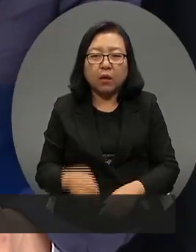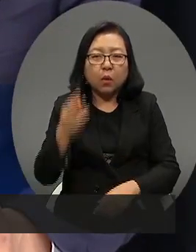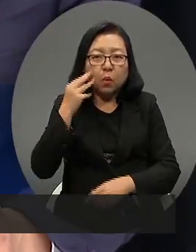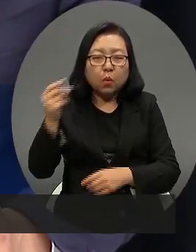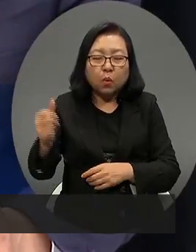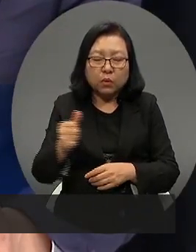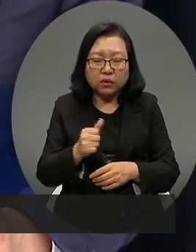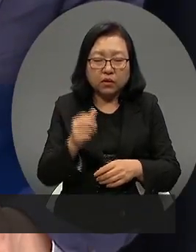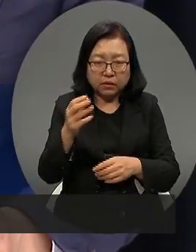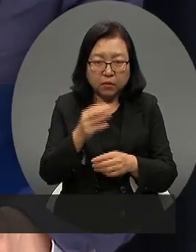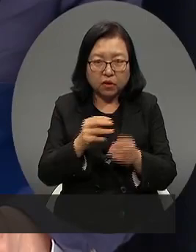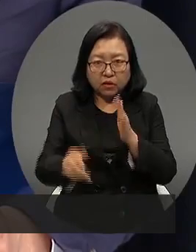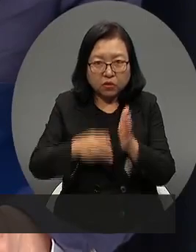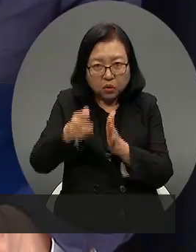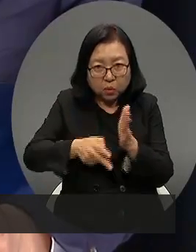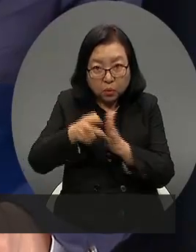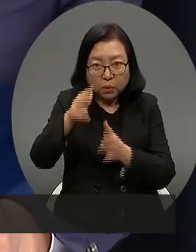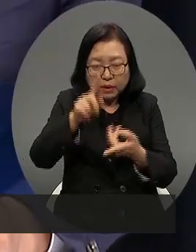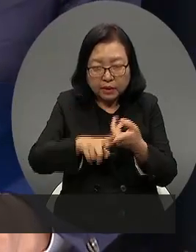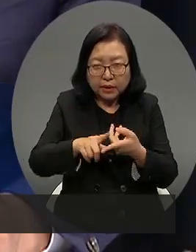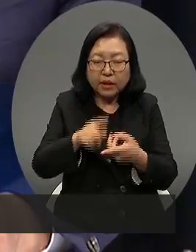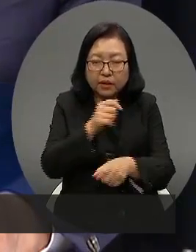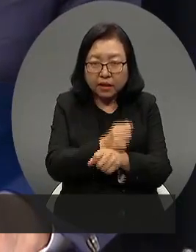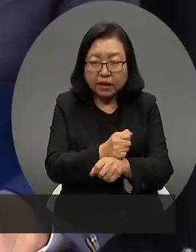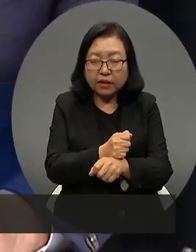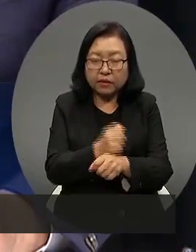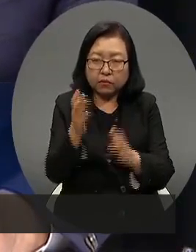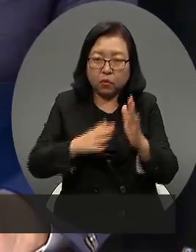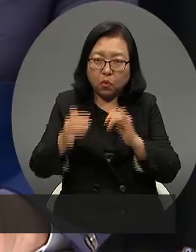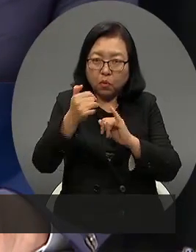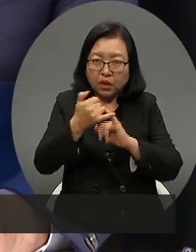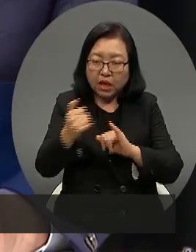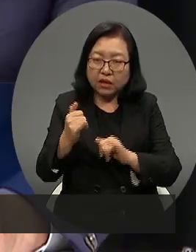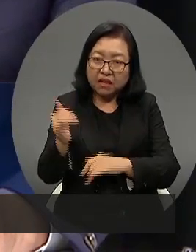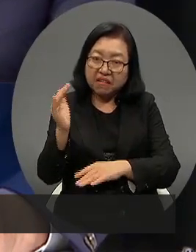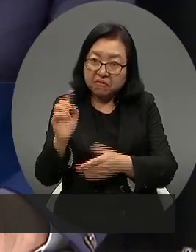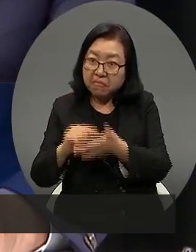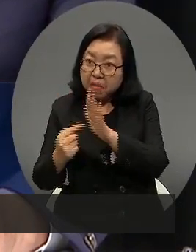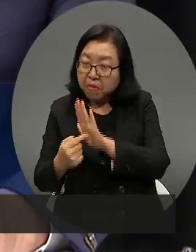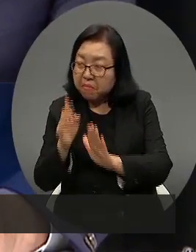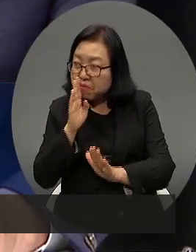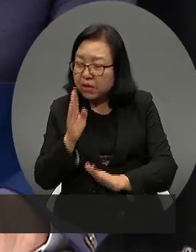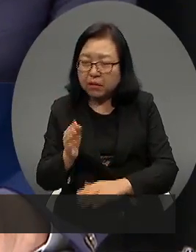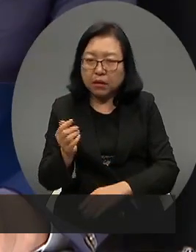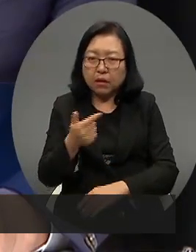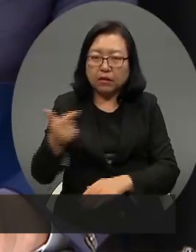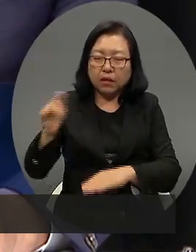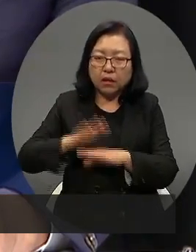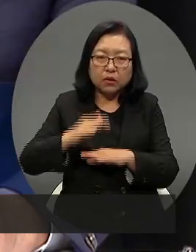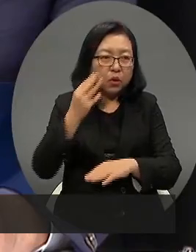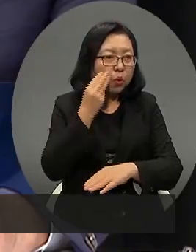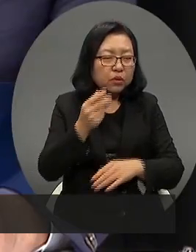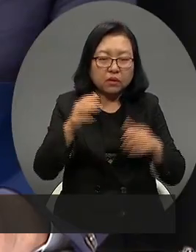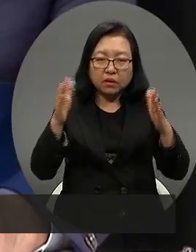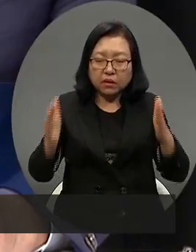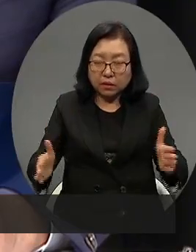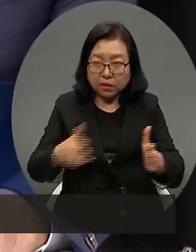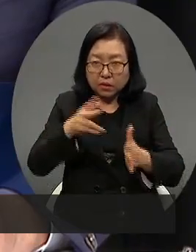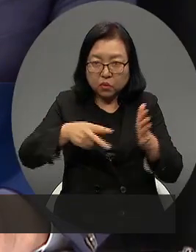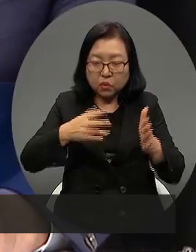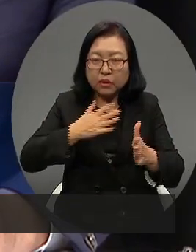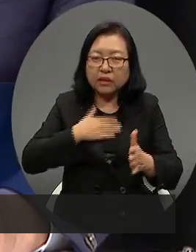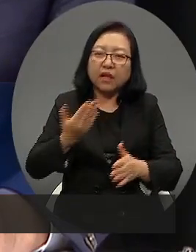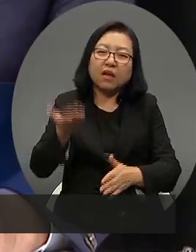조기 추진을 갖다가 한다는 공약을 걸으셨던 광약 철도는 제가 전에 공약으로